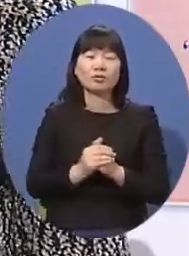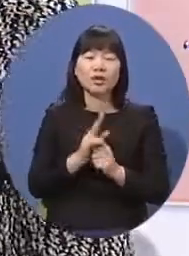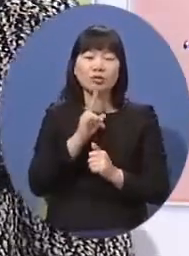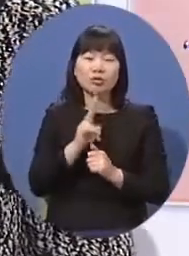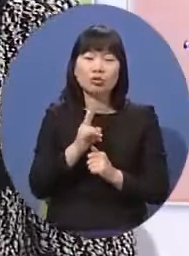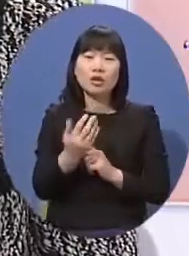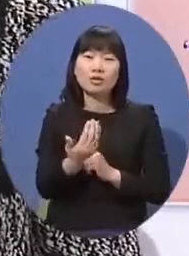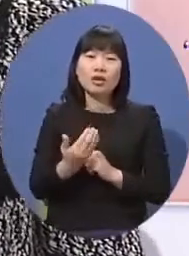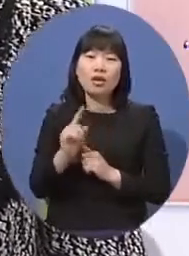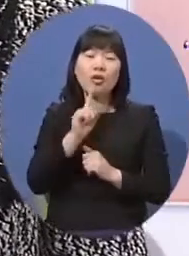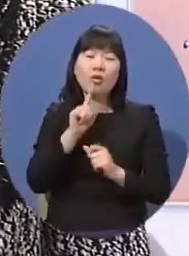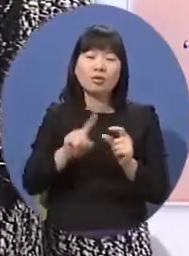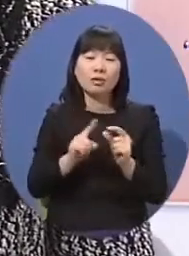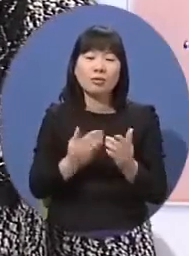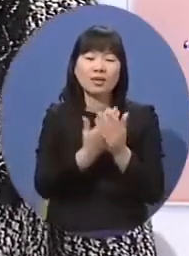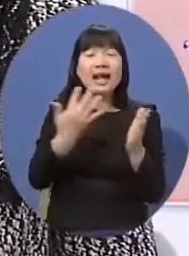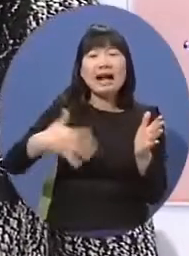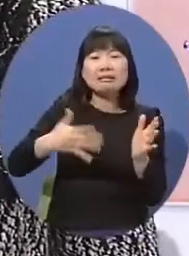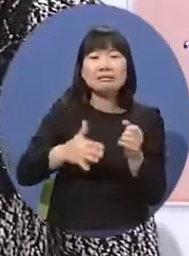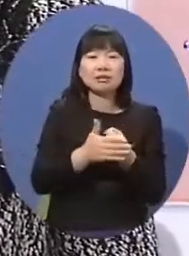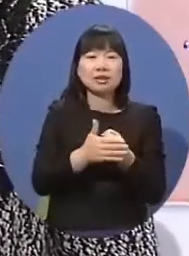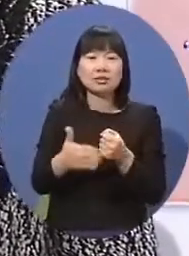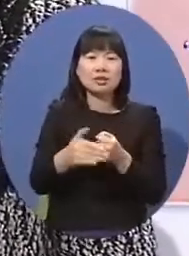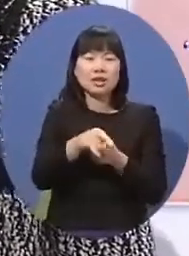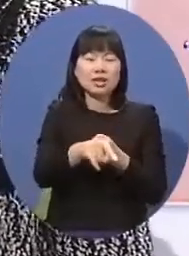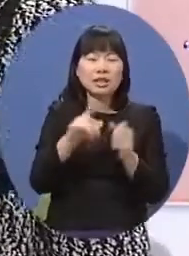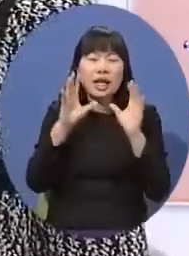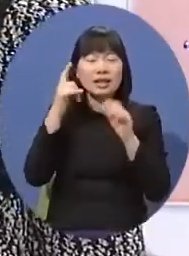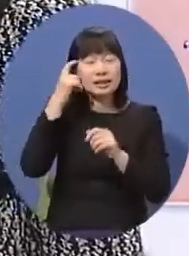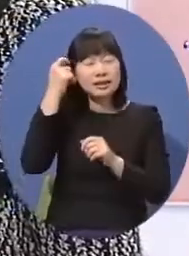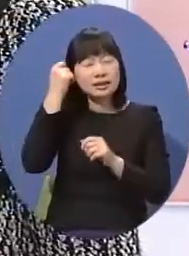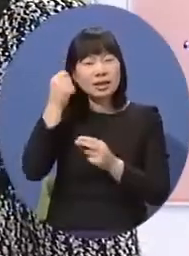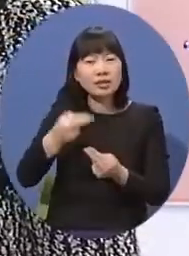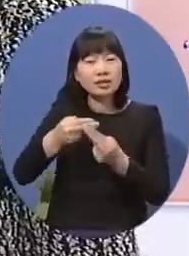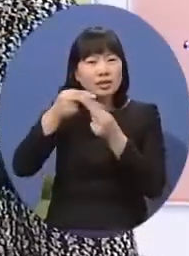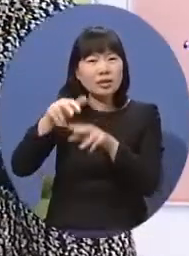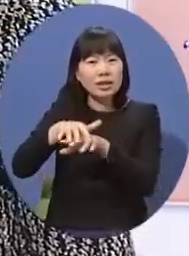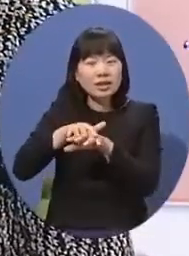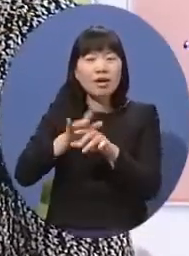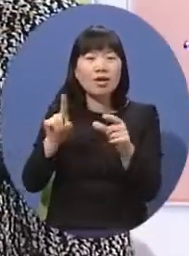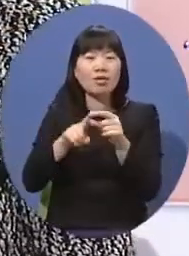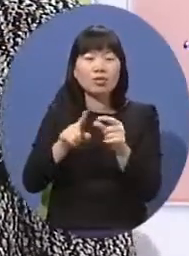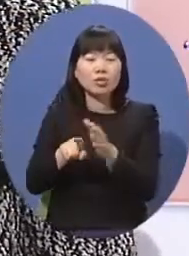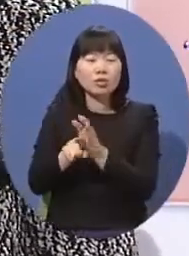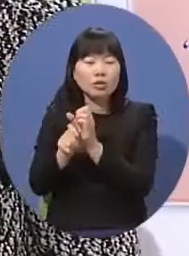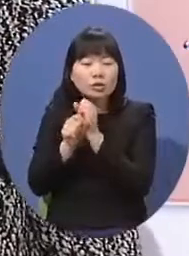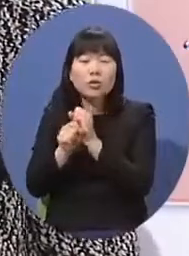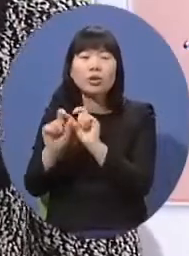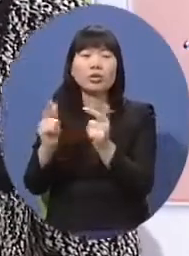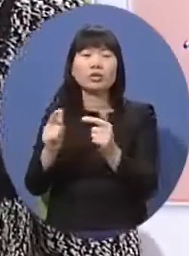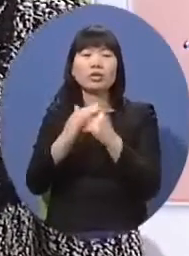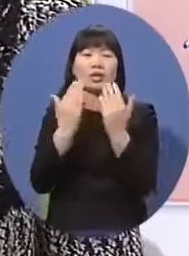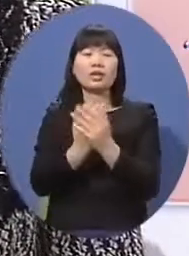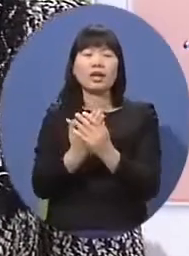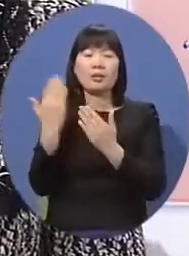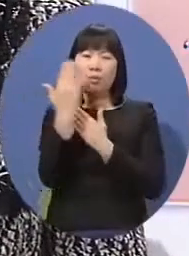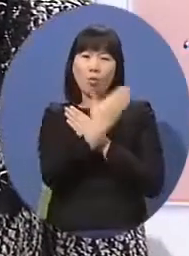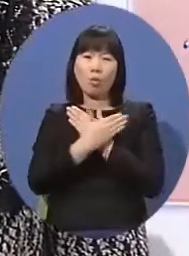돌 이전에는 언어가 발달하지 않았기 때문에 이 아이들의 기억 저장 체계는 언어에 의존하는 게 아니라 다